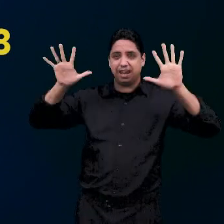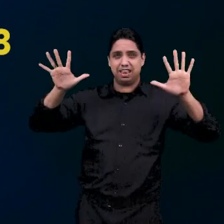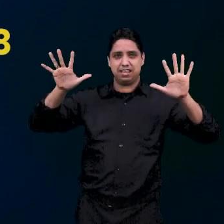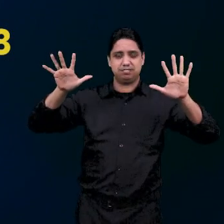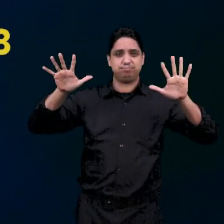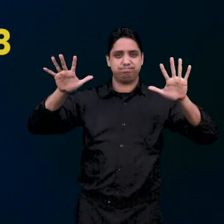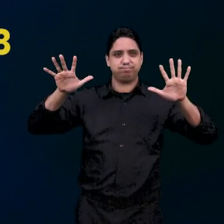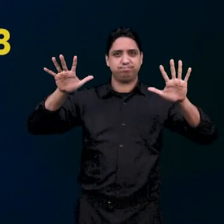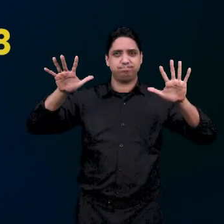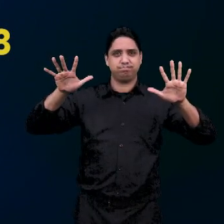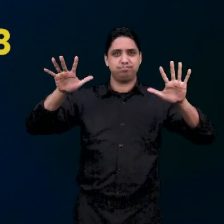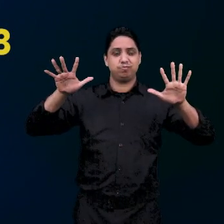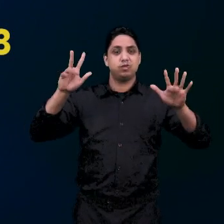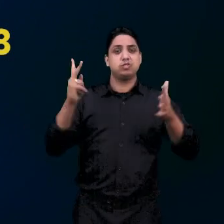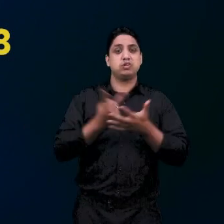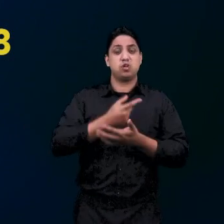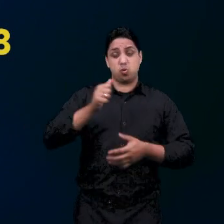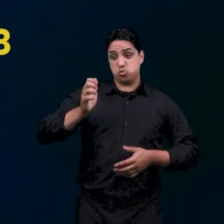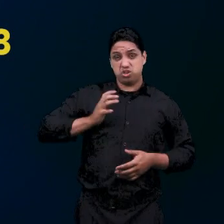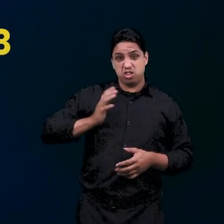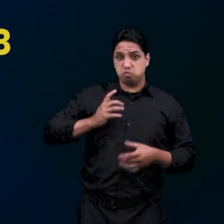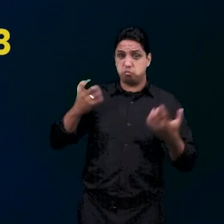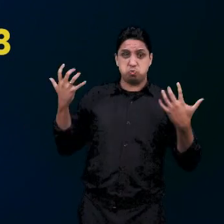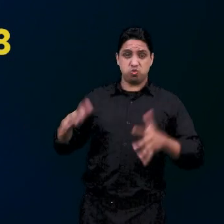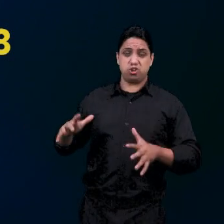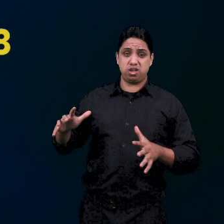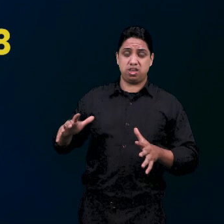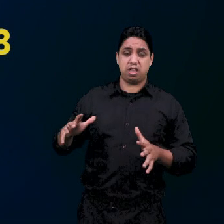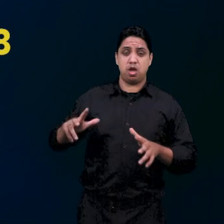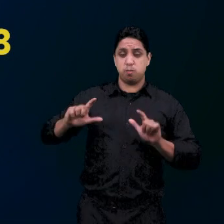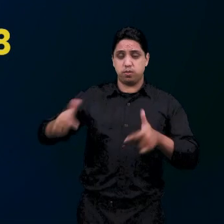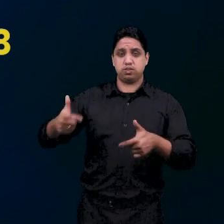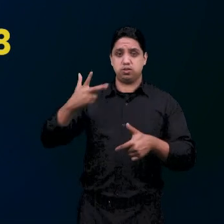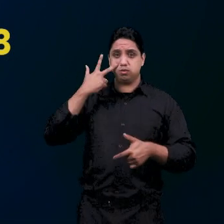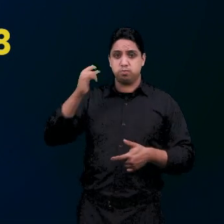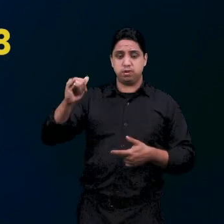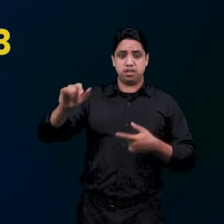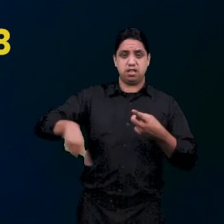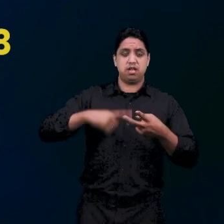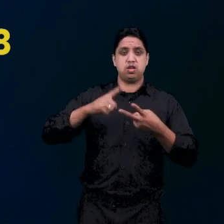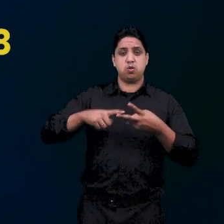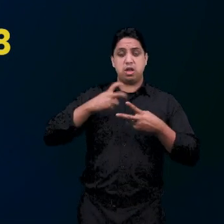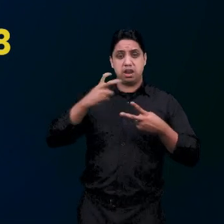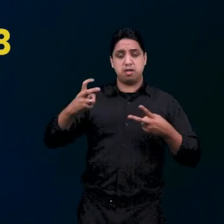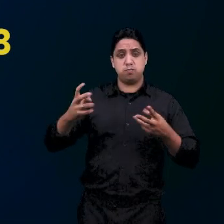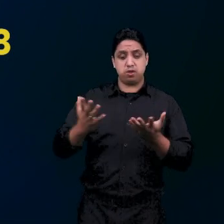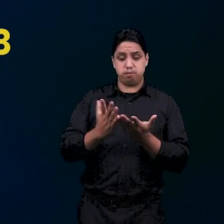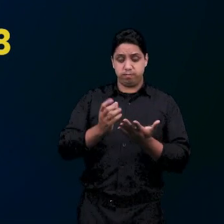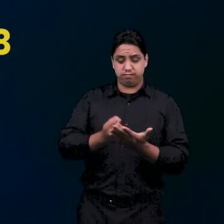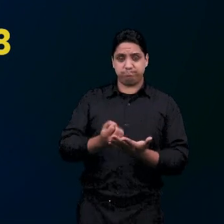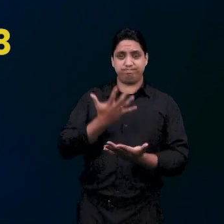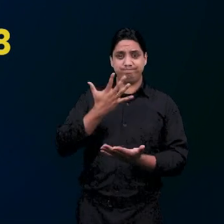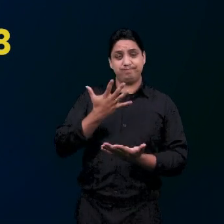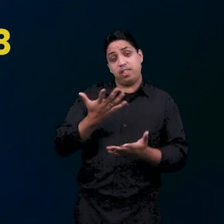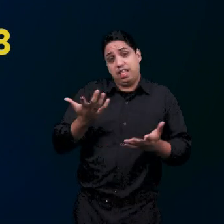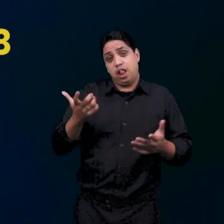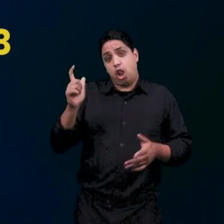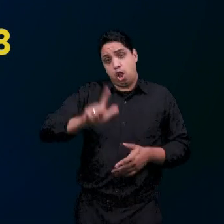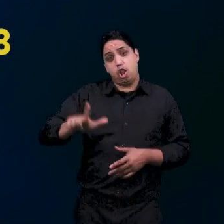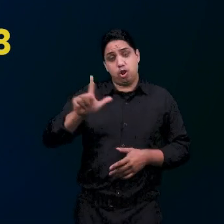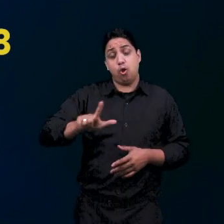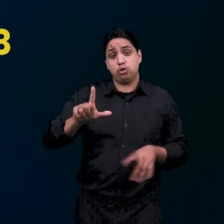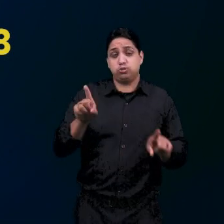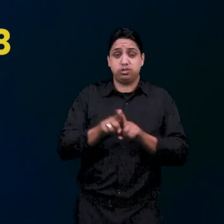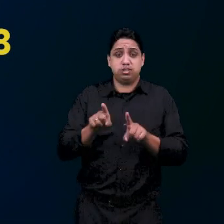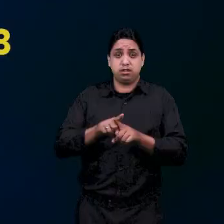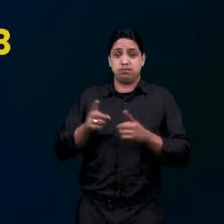Pour résumer, les riches rejettent et dispensent l'opération du Père, la prière, par le sang et la parole révélée,